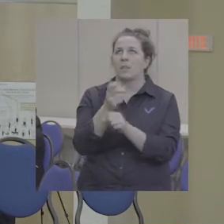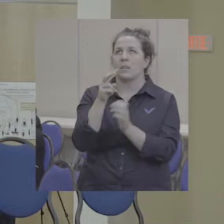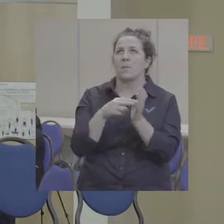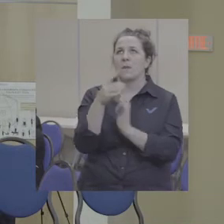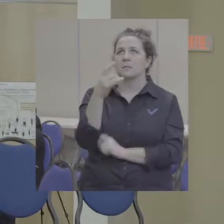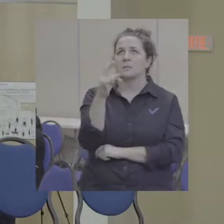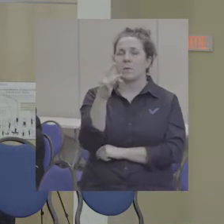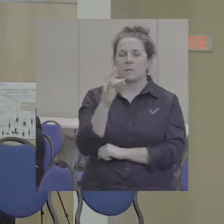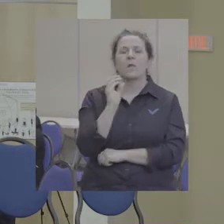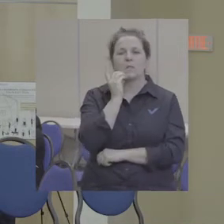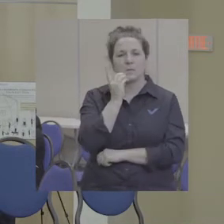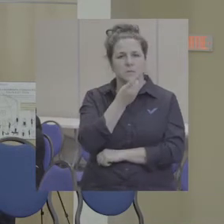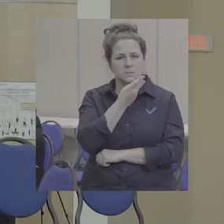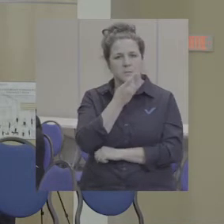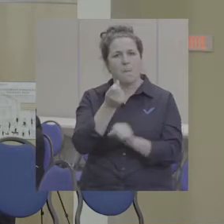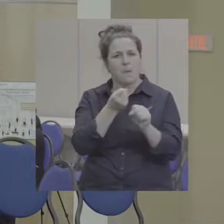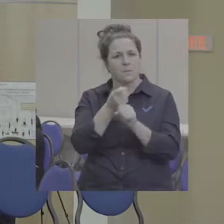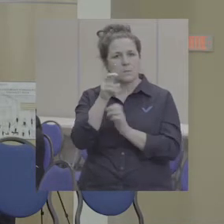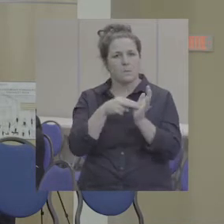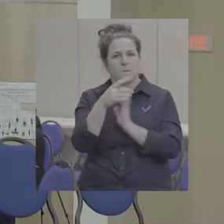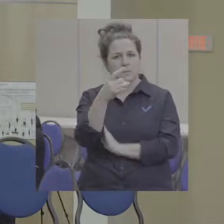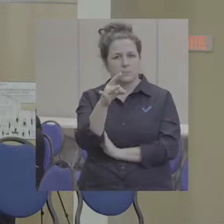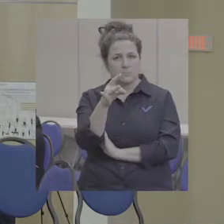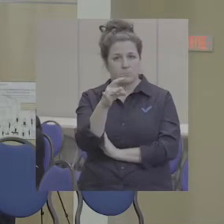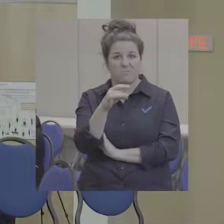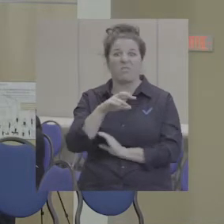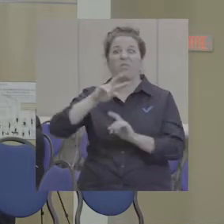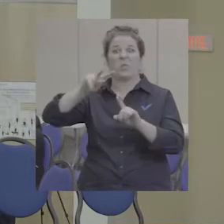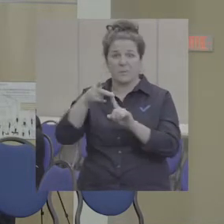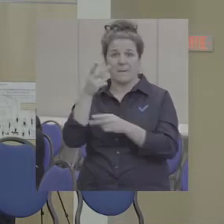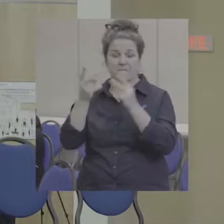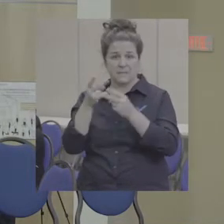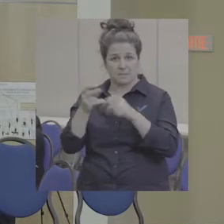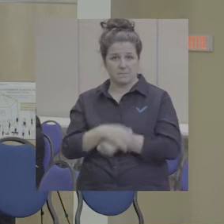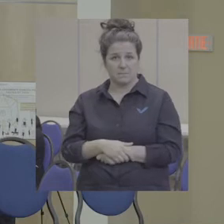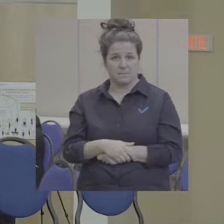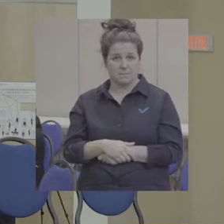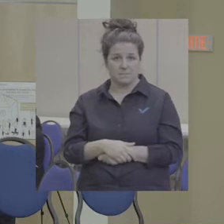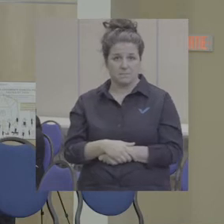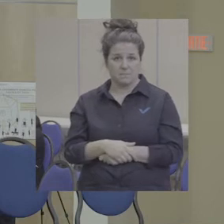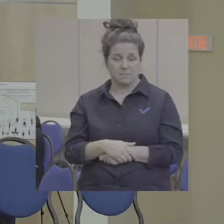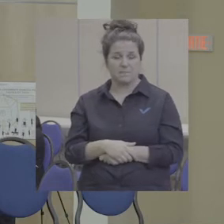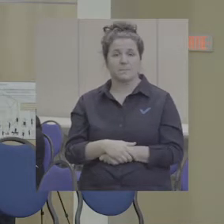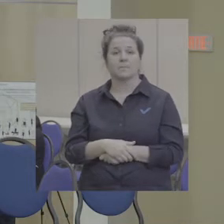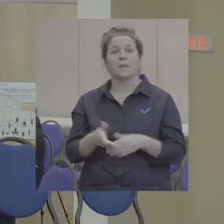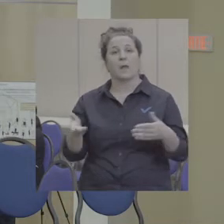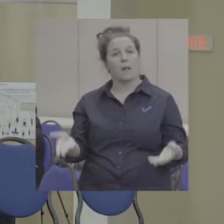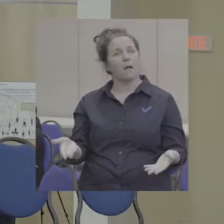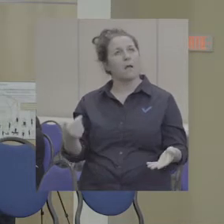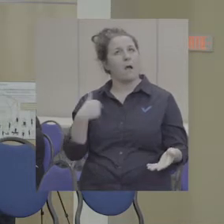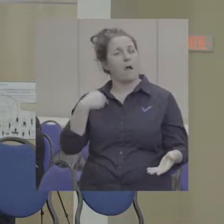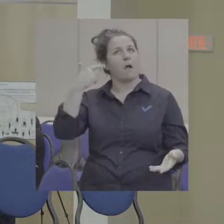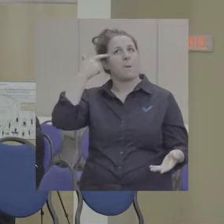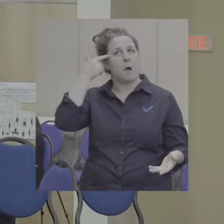2018, en décembre 2018, c'est la deuxième visite. Alors là, moi, je me